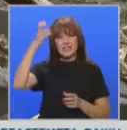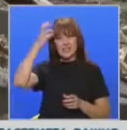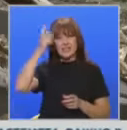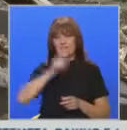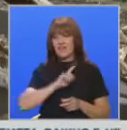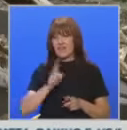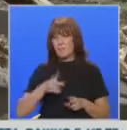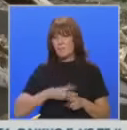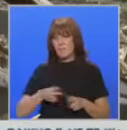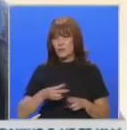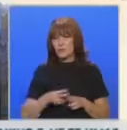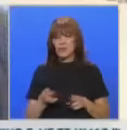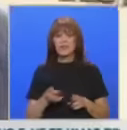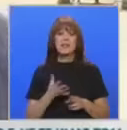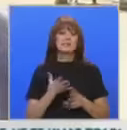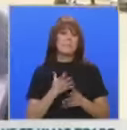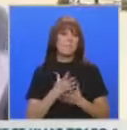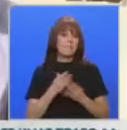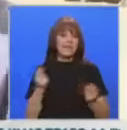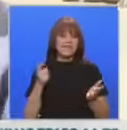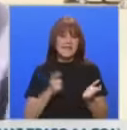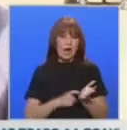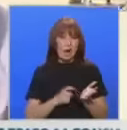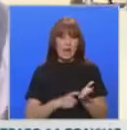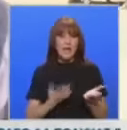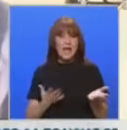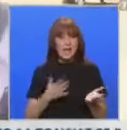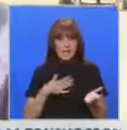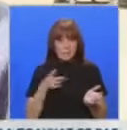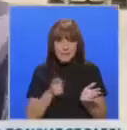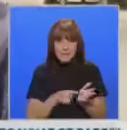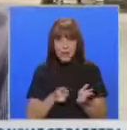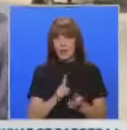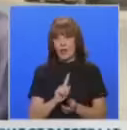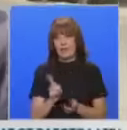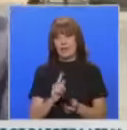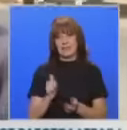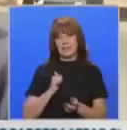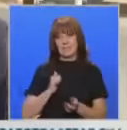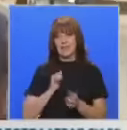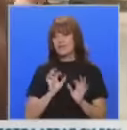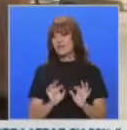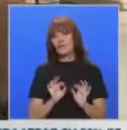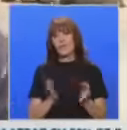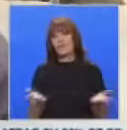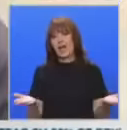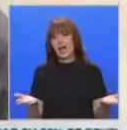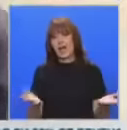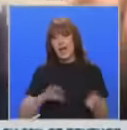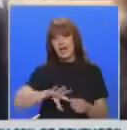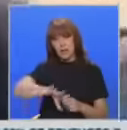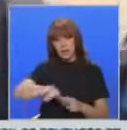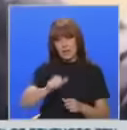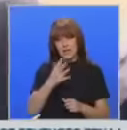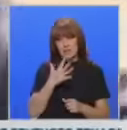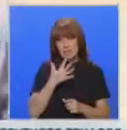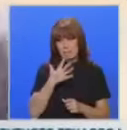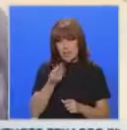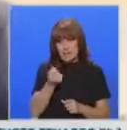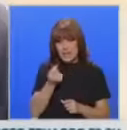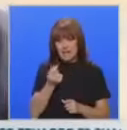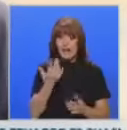каза, беззаконие. Има закони, а не се спазват. Това е. Да украдеш 5 лева, веднага